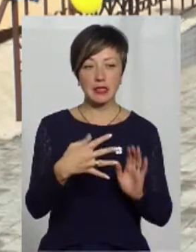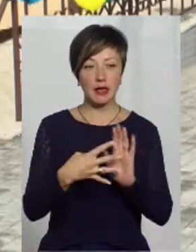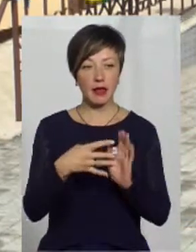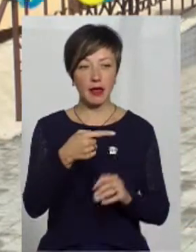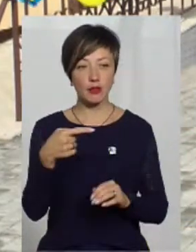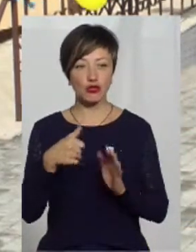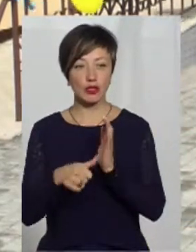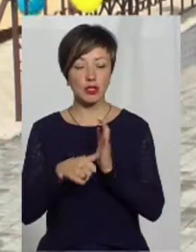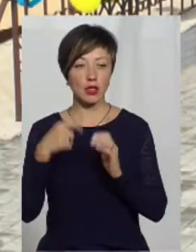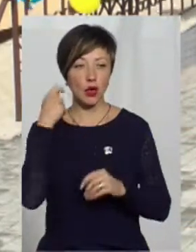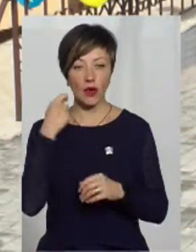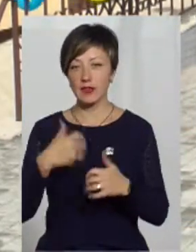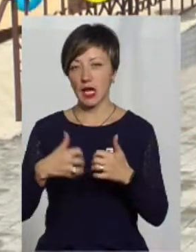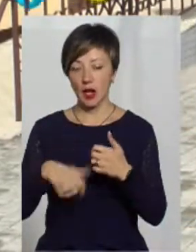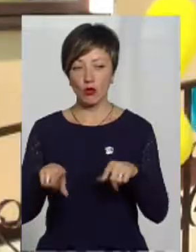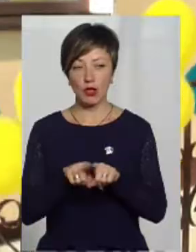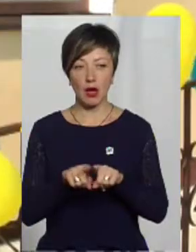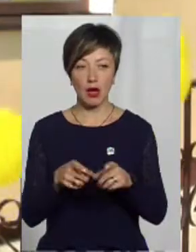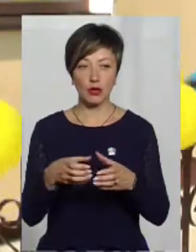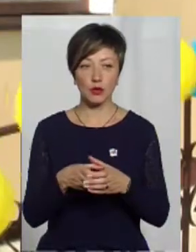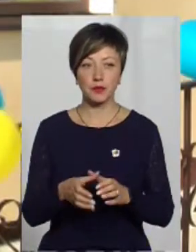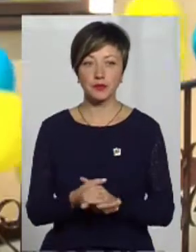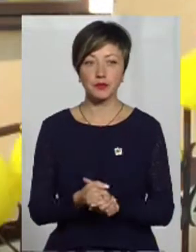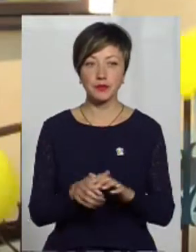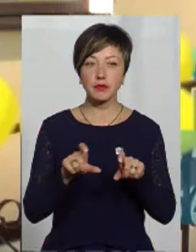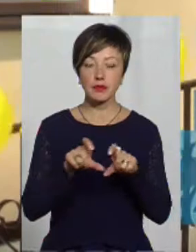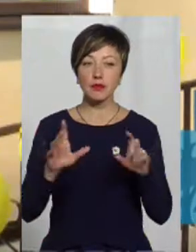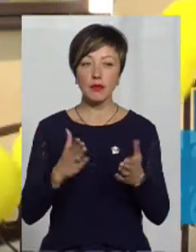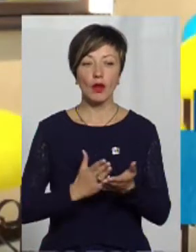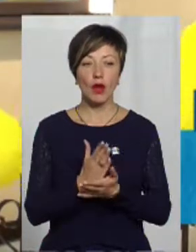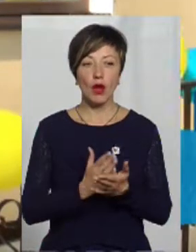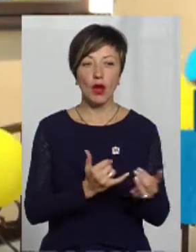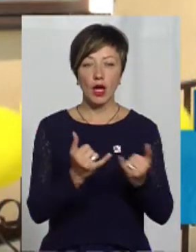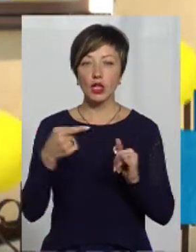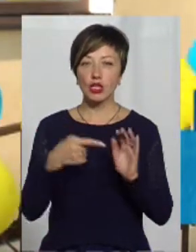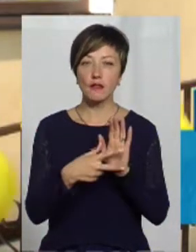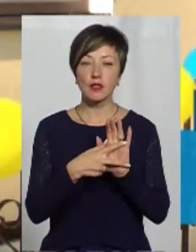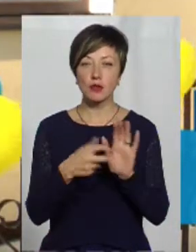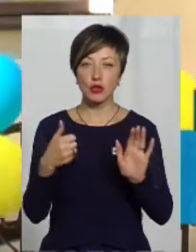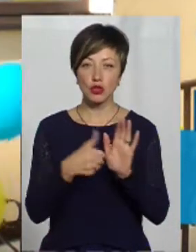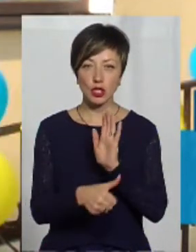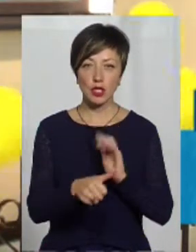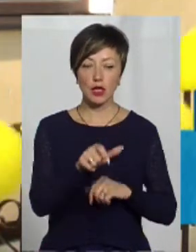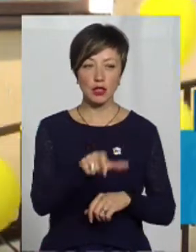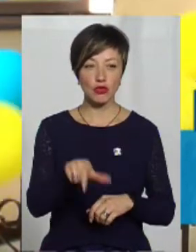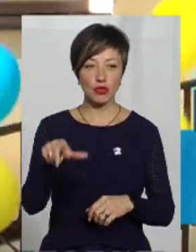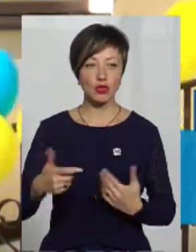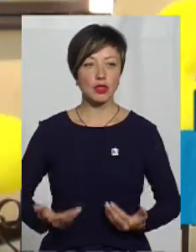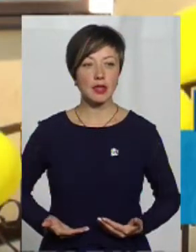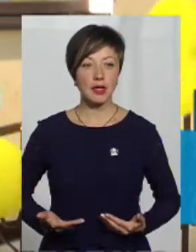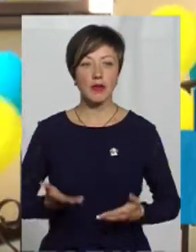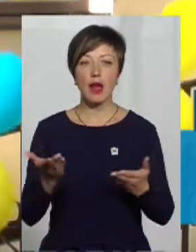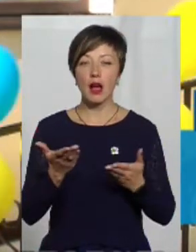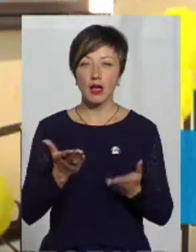59-60 років. Це в середньому така вікова категорія. Амбулаторія буде обслуговувати 1860 жителів,